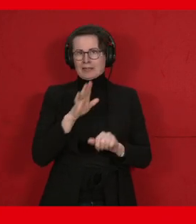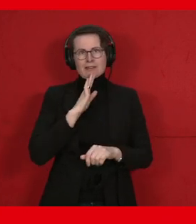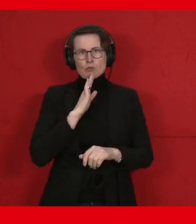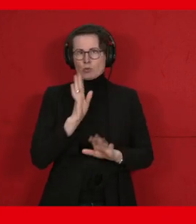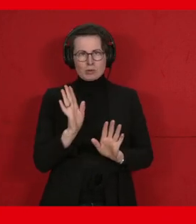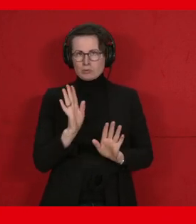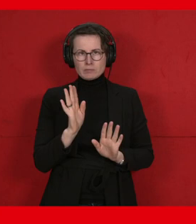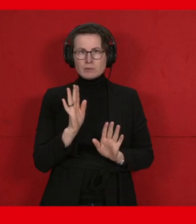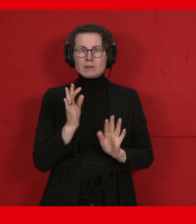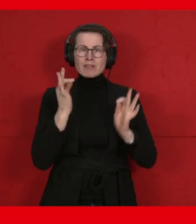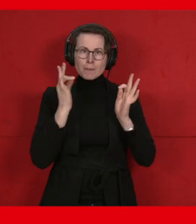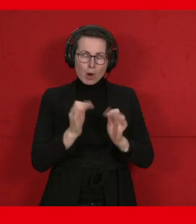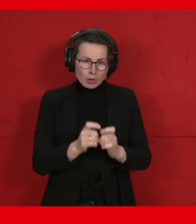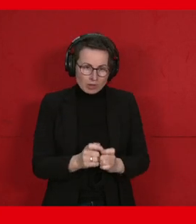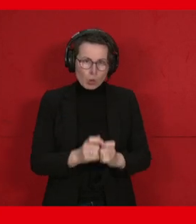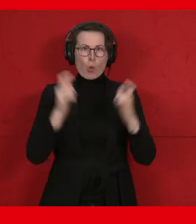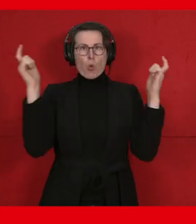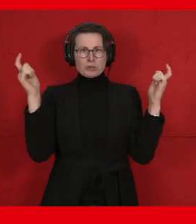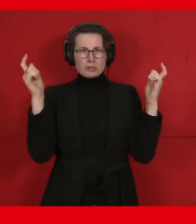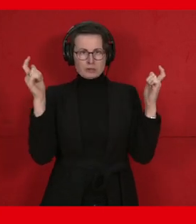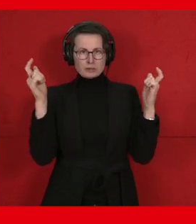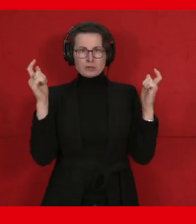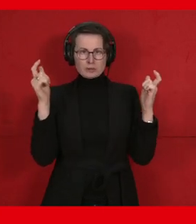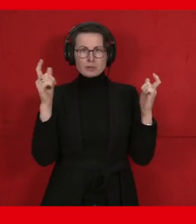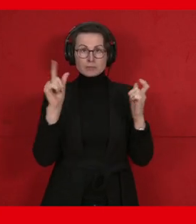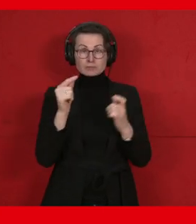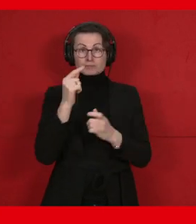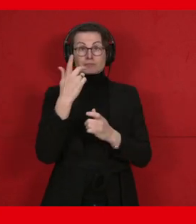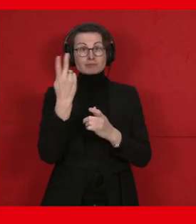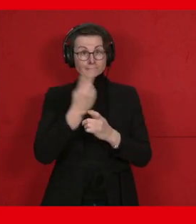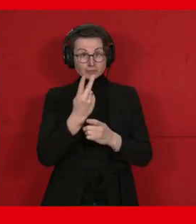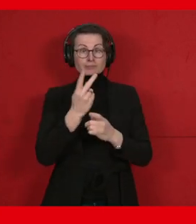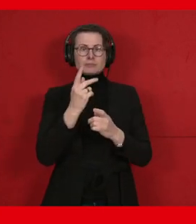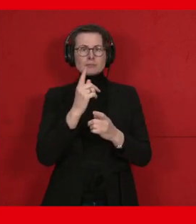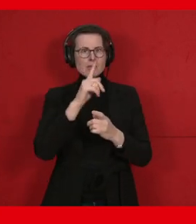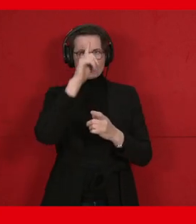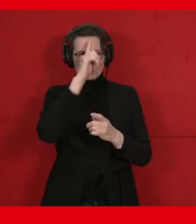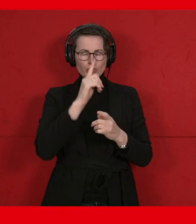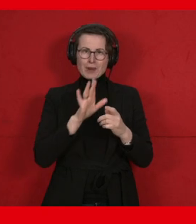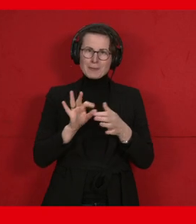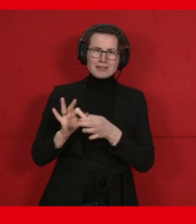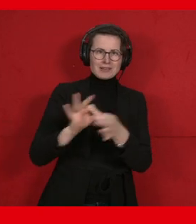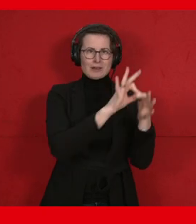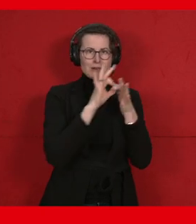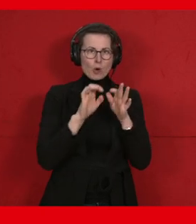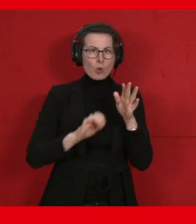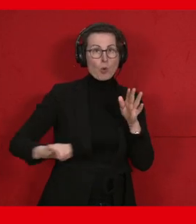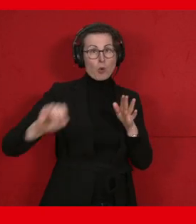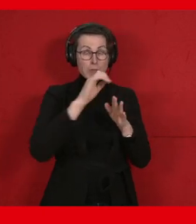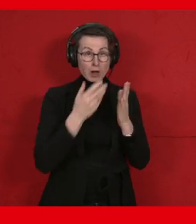funktionieren, sondern mindestens ist das jetzt der Impuls, es zu europäisieren und natürlich mit Blick auf ein